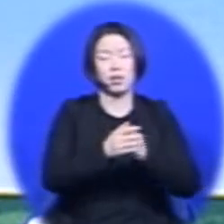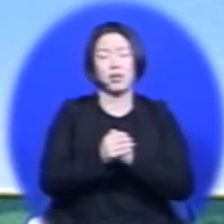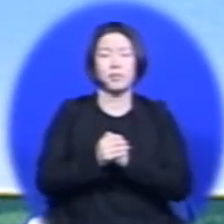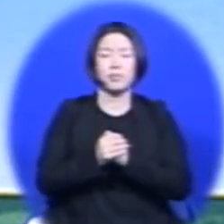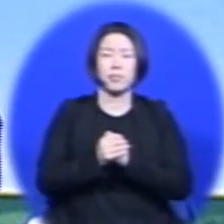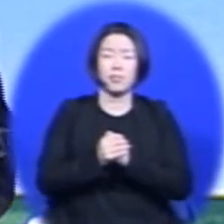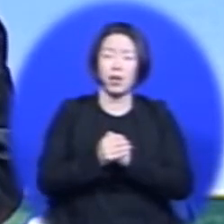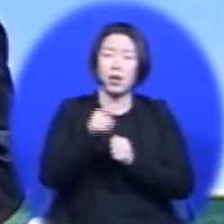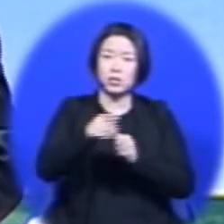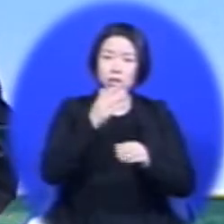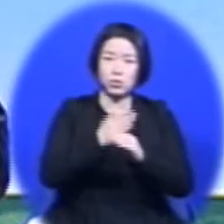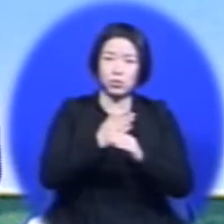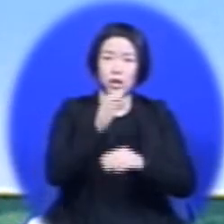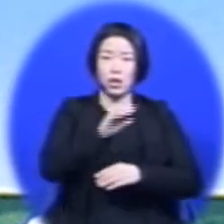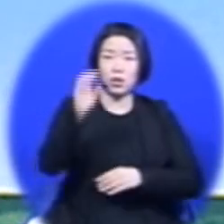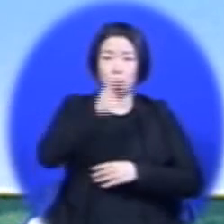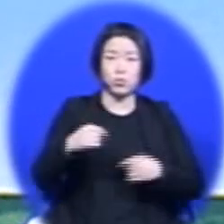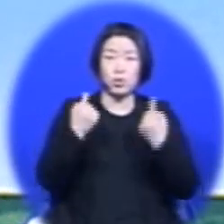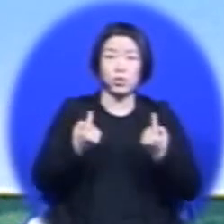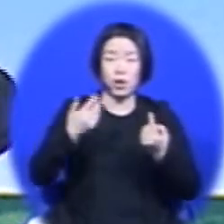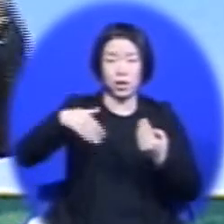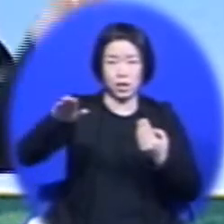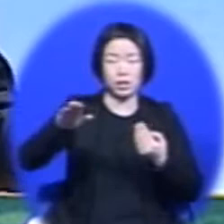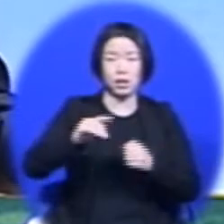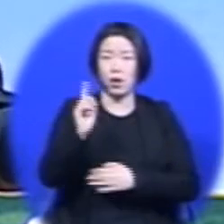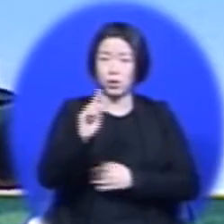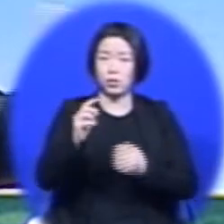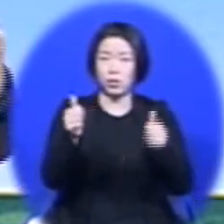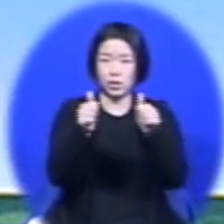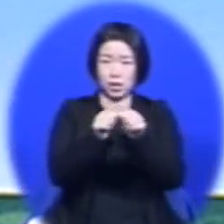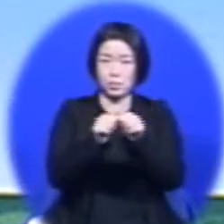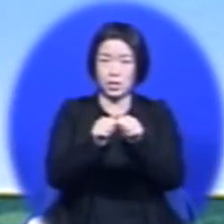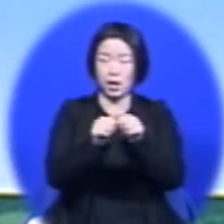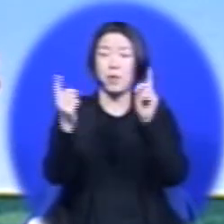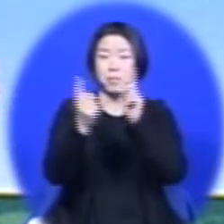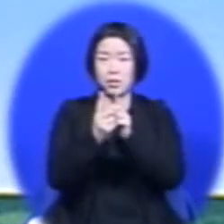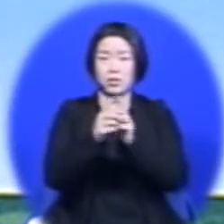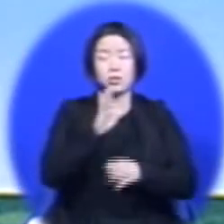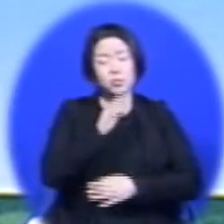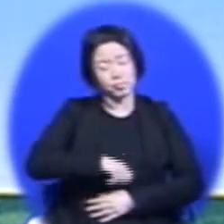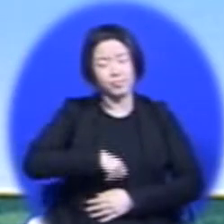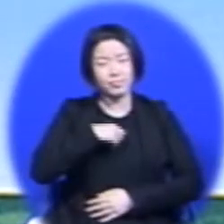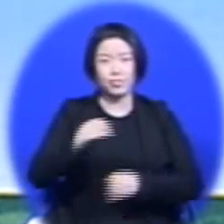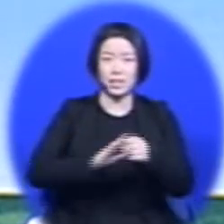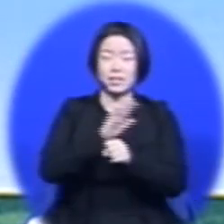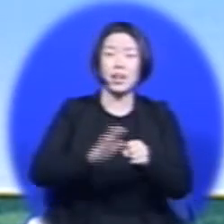그러다가 이 여인이 유럽 여행을 갔다가 거기서 어떤 남자를 만났는데 아주 참 신실하고